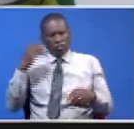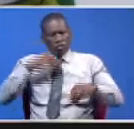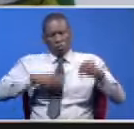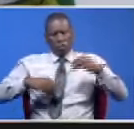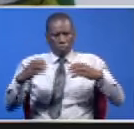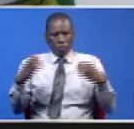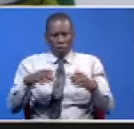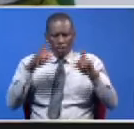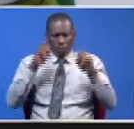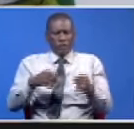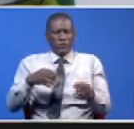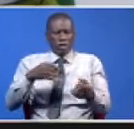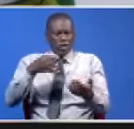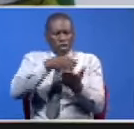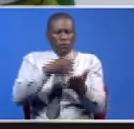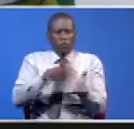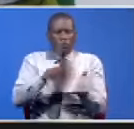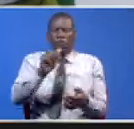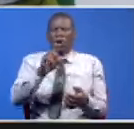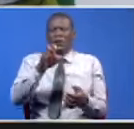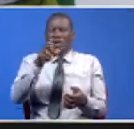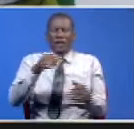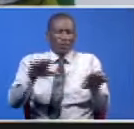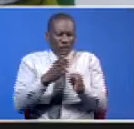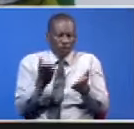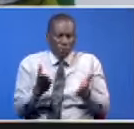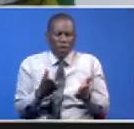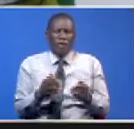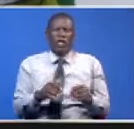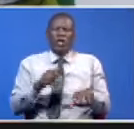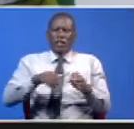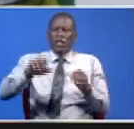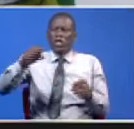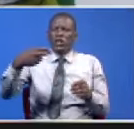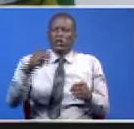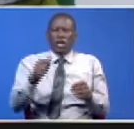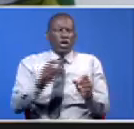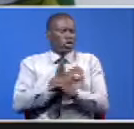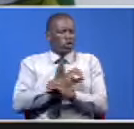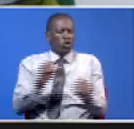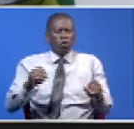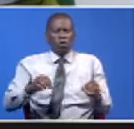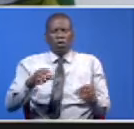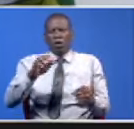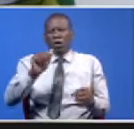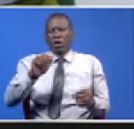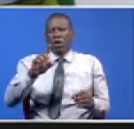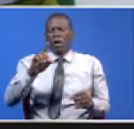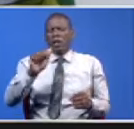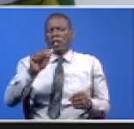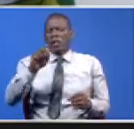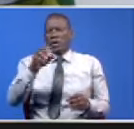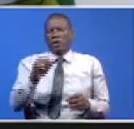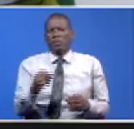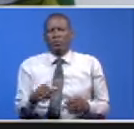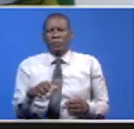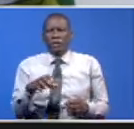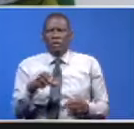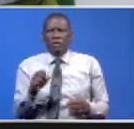lazima waingize Adani kila mahali. Hakuna Adani katika mfumo wa SHA. Roni. Hakuna hata kidogo. Kwa